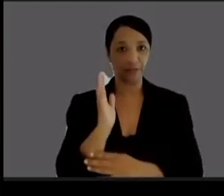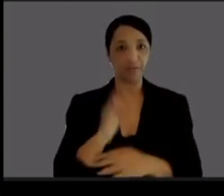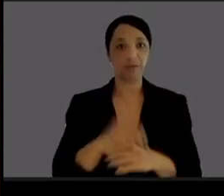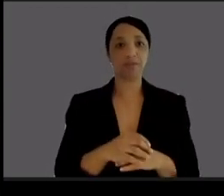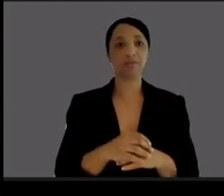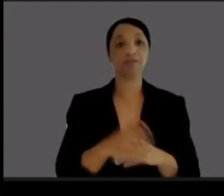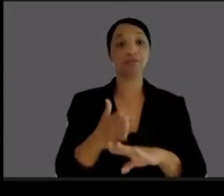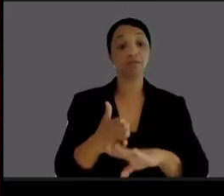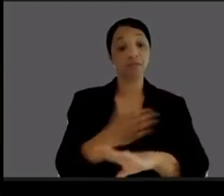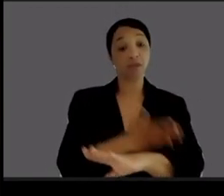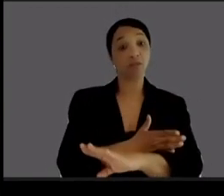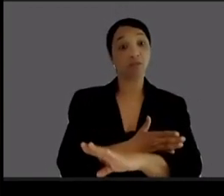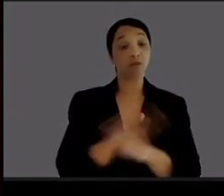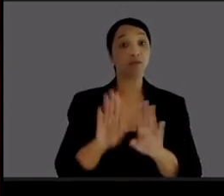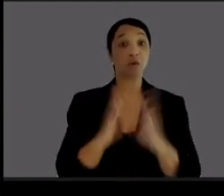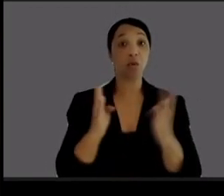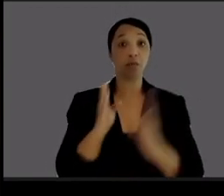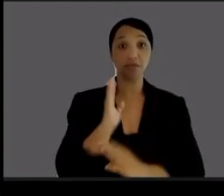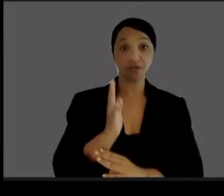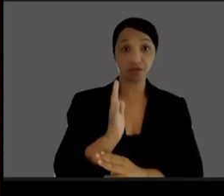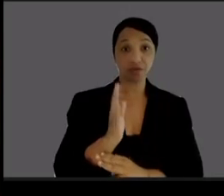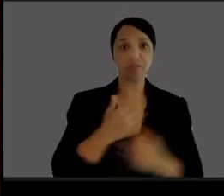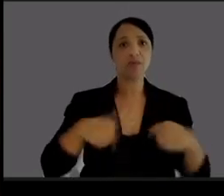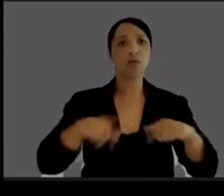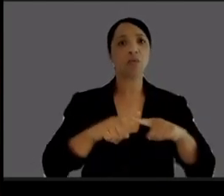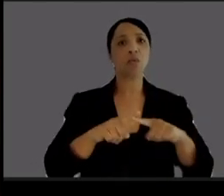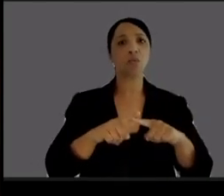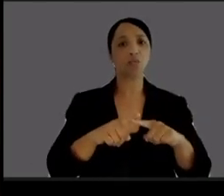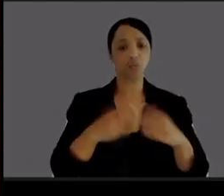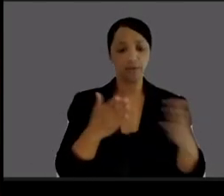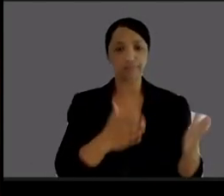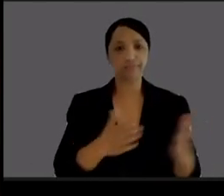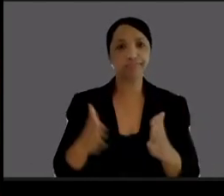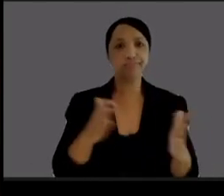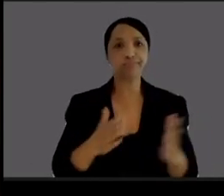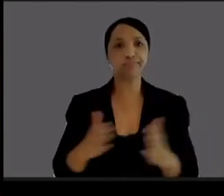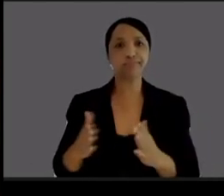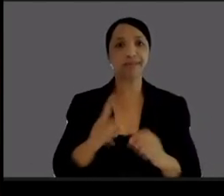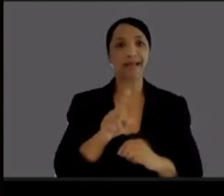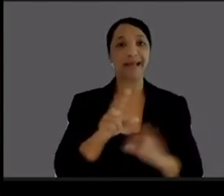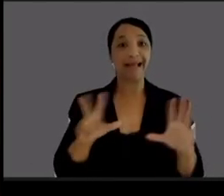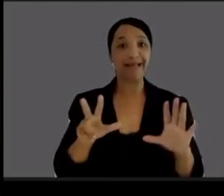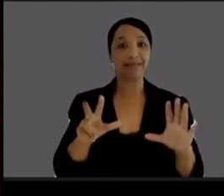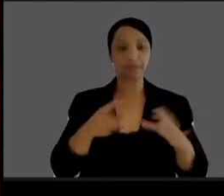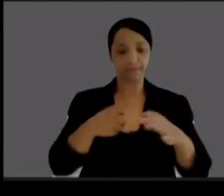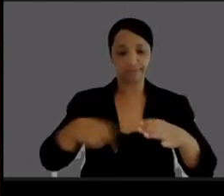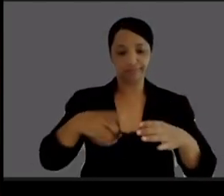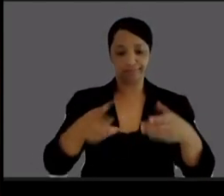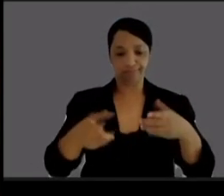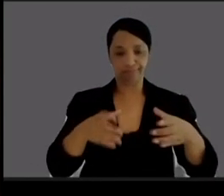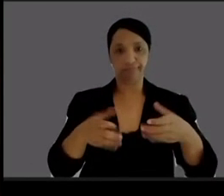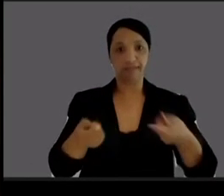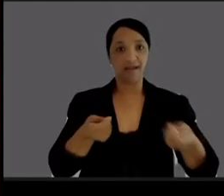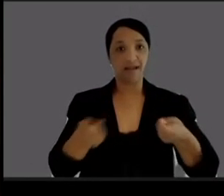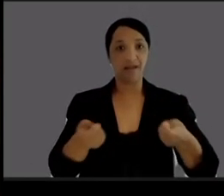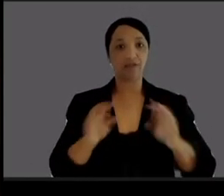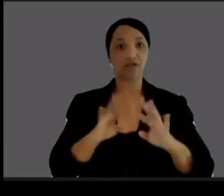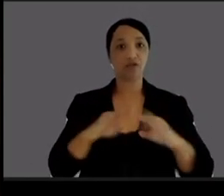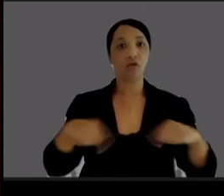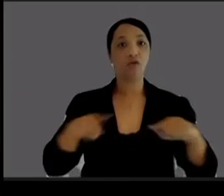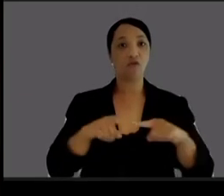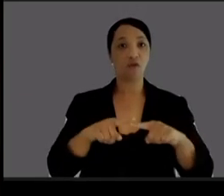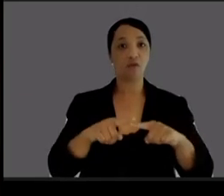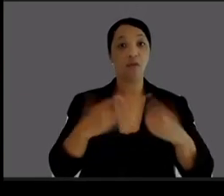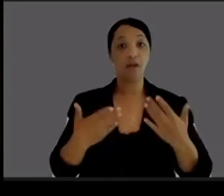いただきます第18回インターネットガバナンスフォーラム年時総会の開会式に先立ちまして前座とし